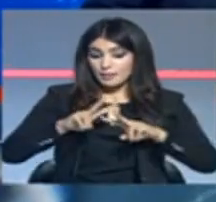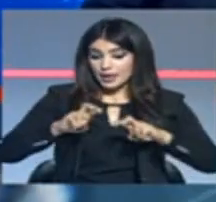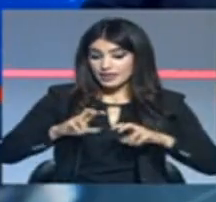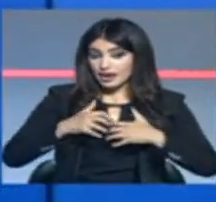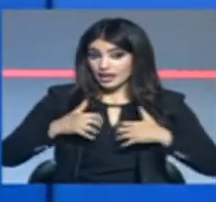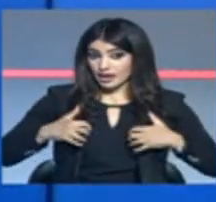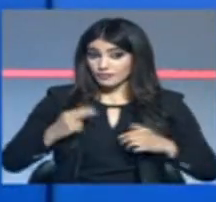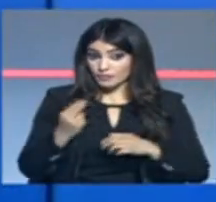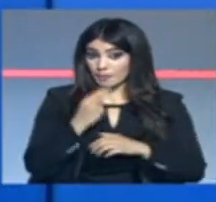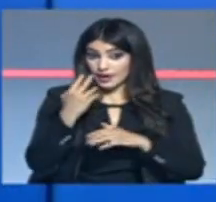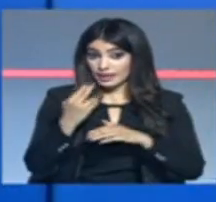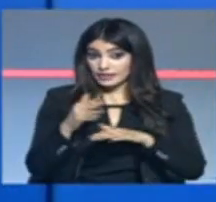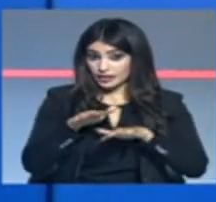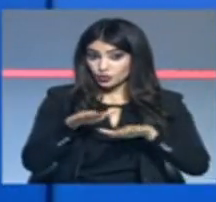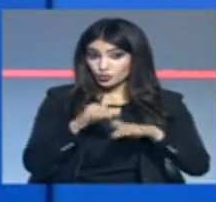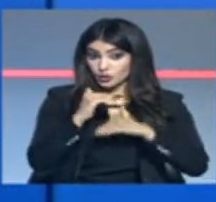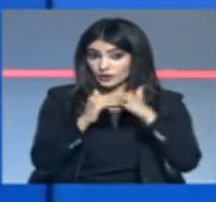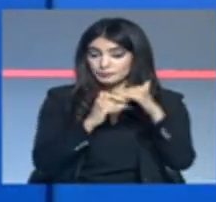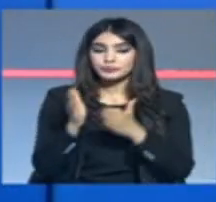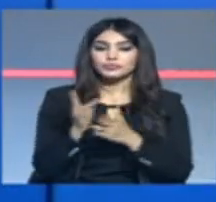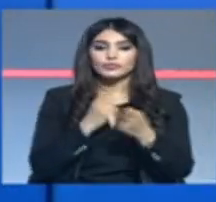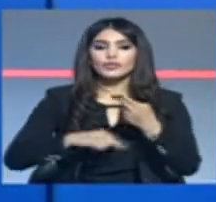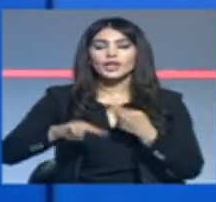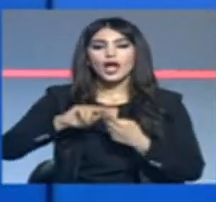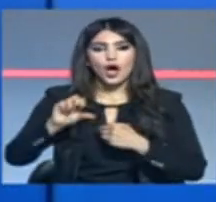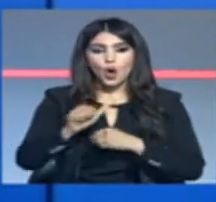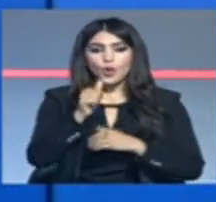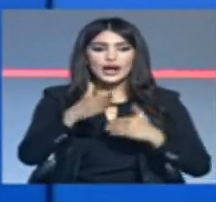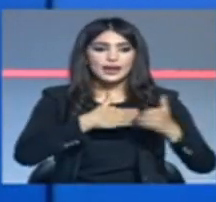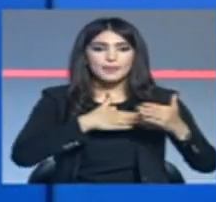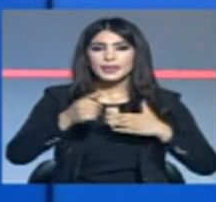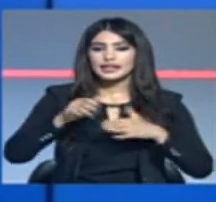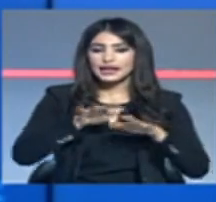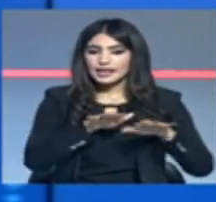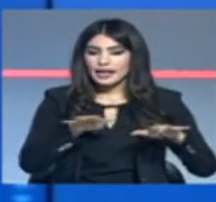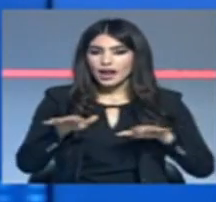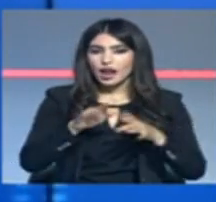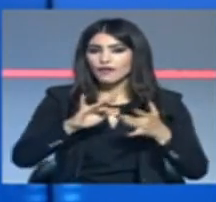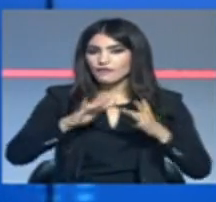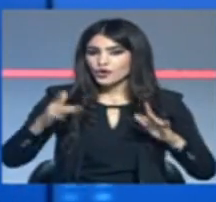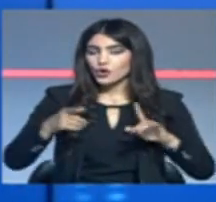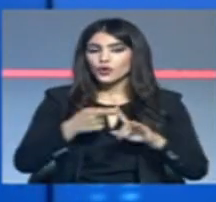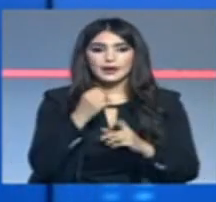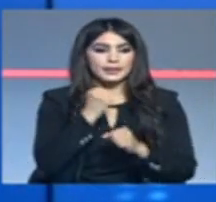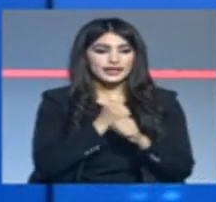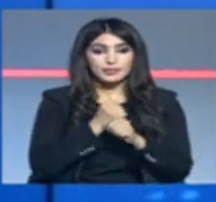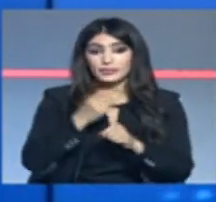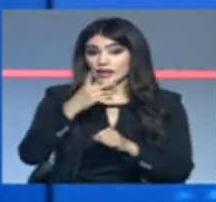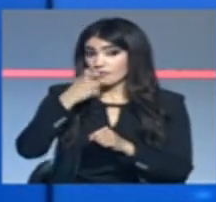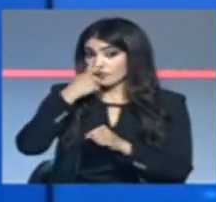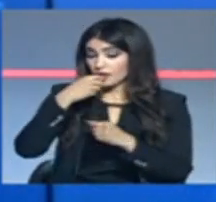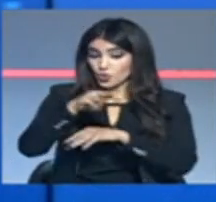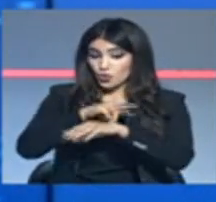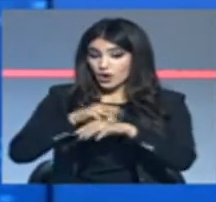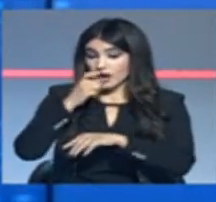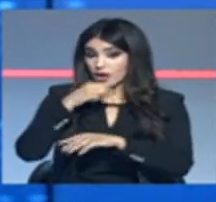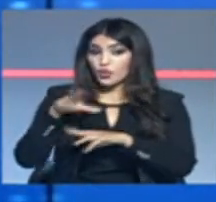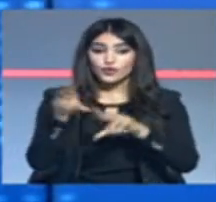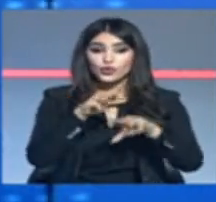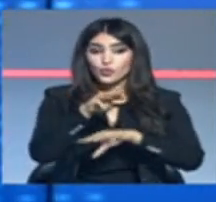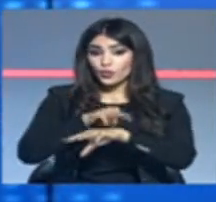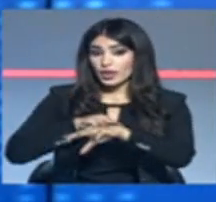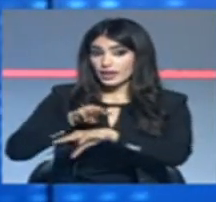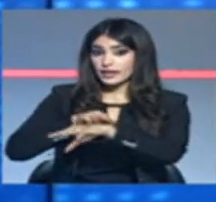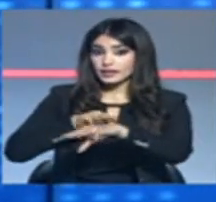القريب؟ اكيد. هي ساعه اول حاجه البنيه التحتيه الرقميه احنا خدمنا عليها، وكما وعدنا اليوم نشوف في مستير والولايات الاخرين الكل قاعدين